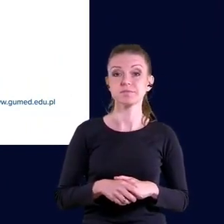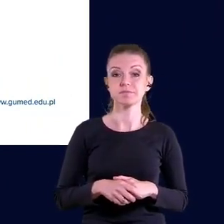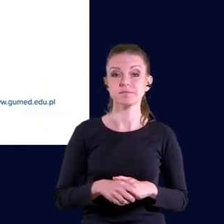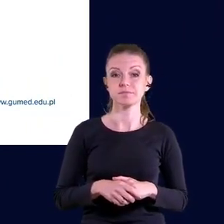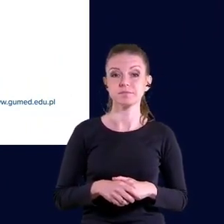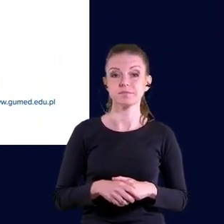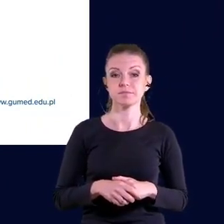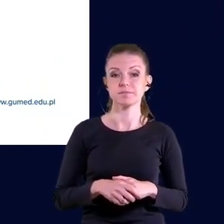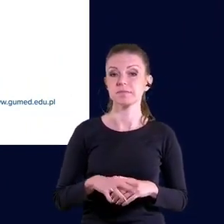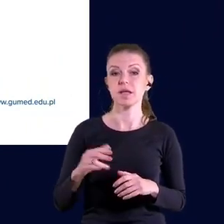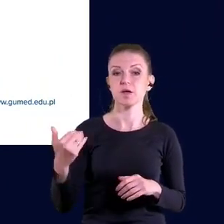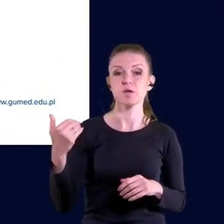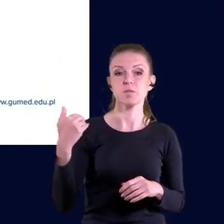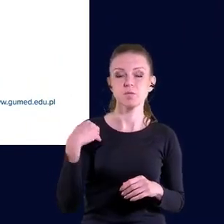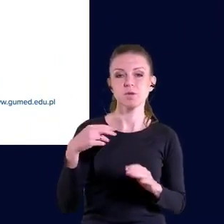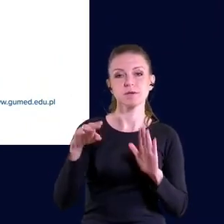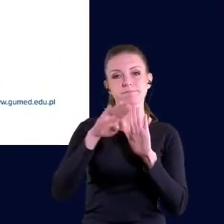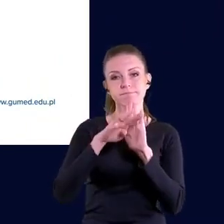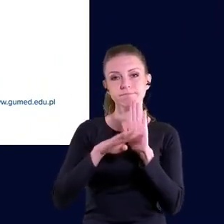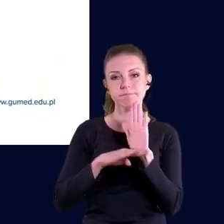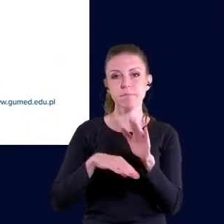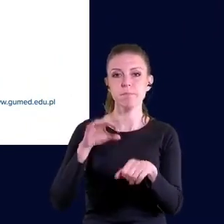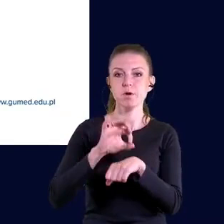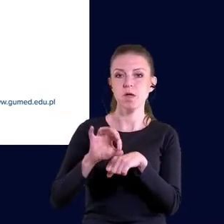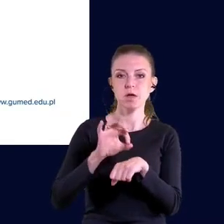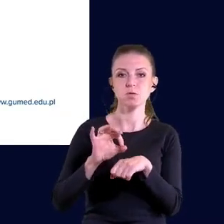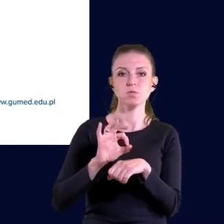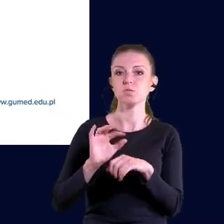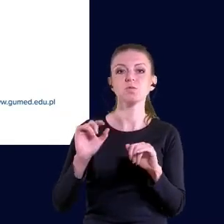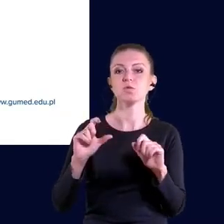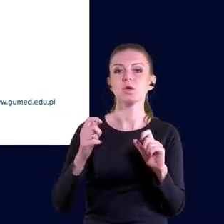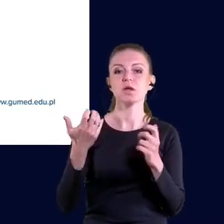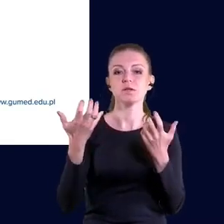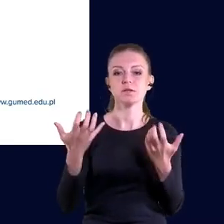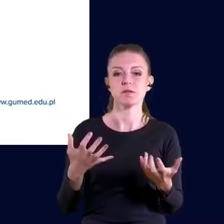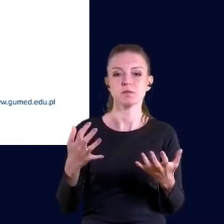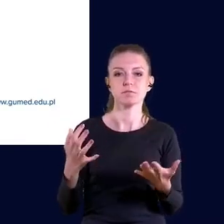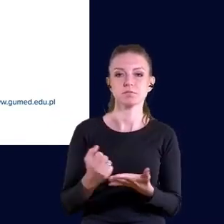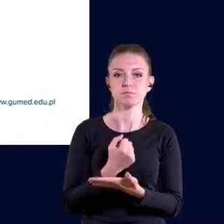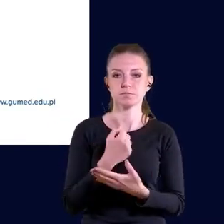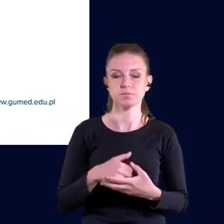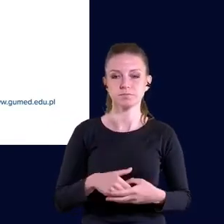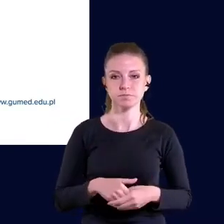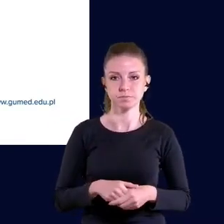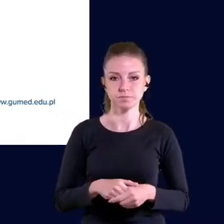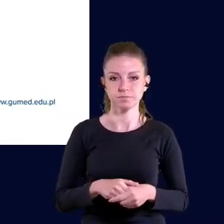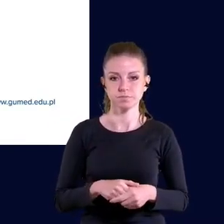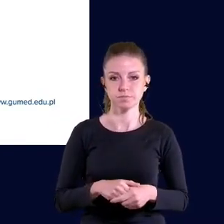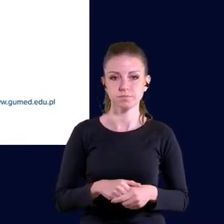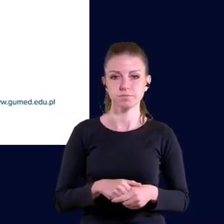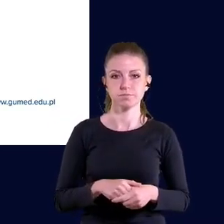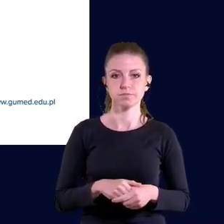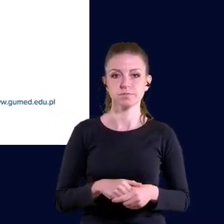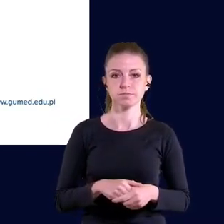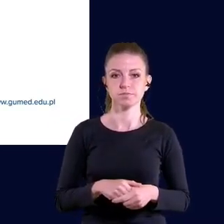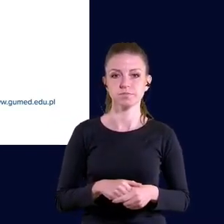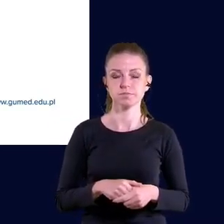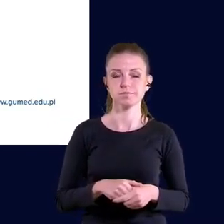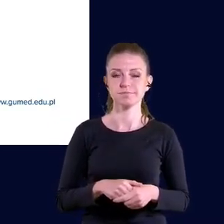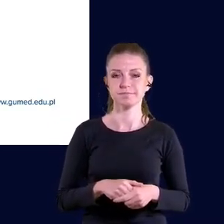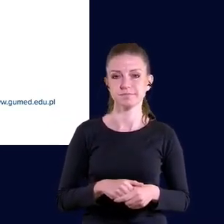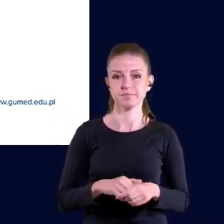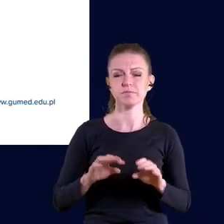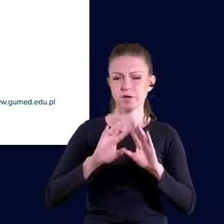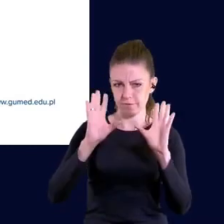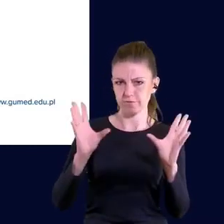założenia projektu Jakie były osiągnięcia zakładanych wskaźniki jakie zostały osiągnięte i oczywiście